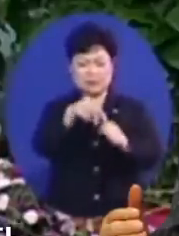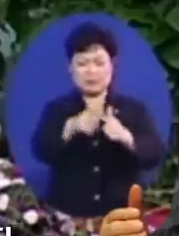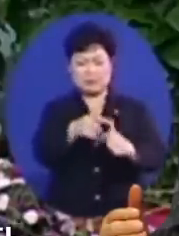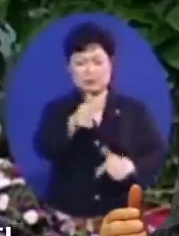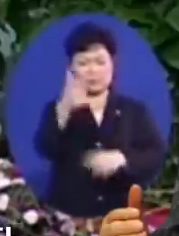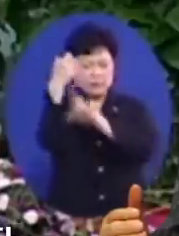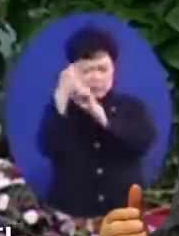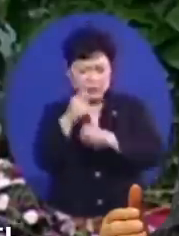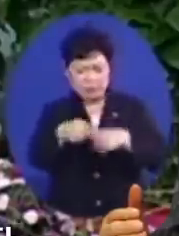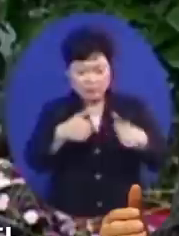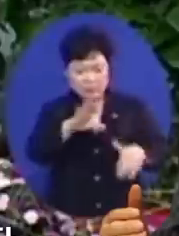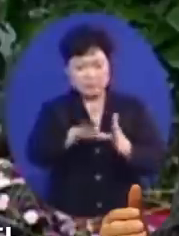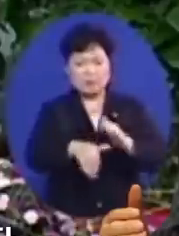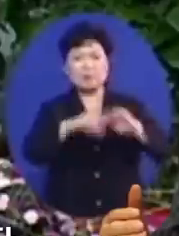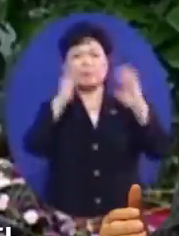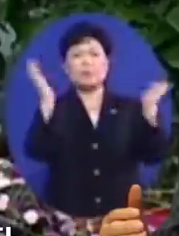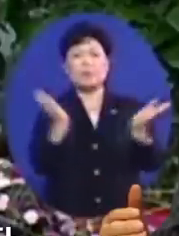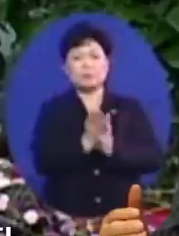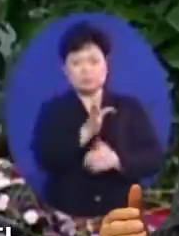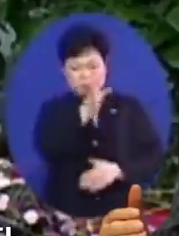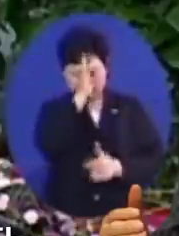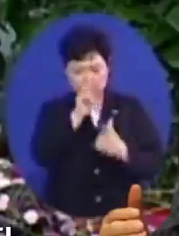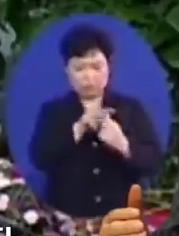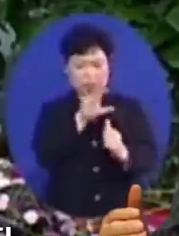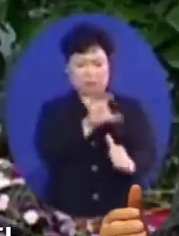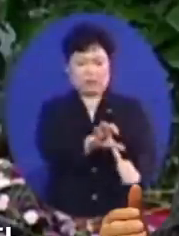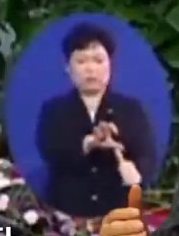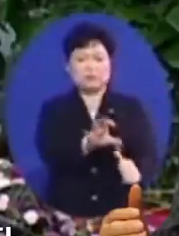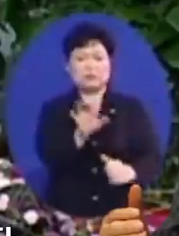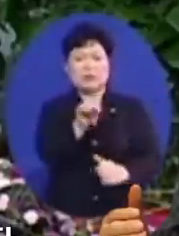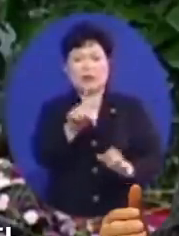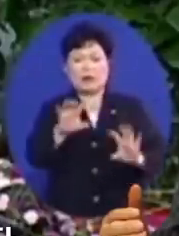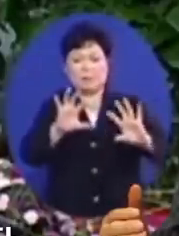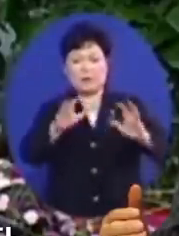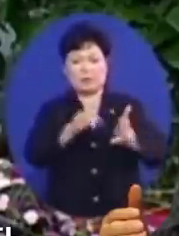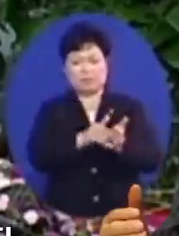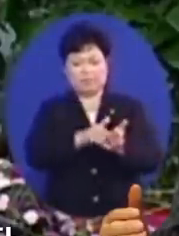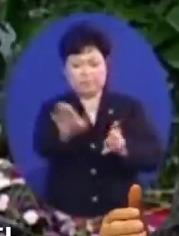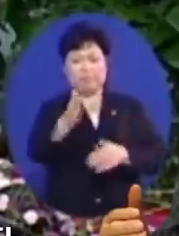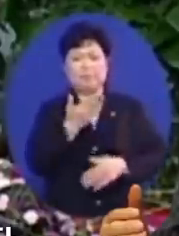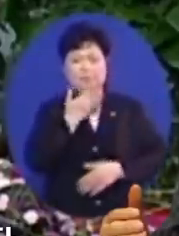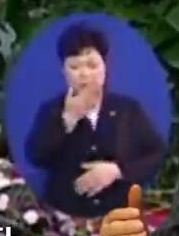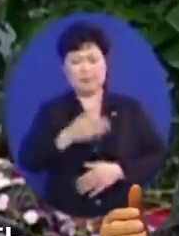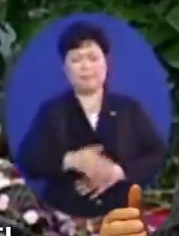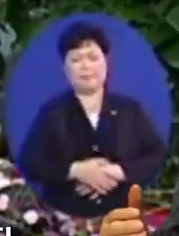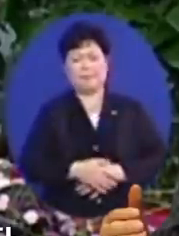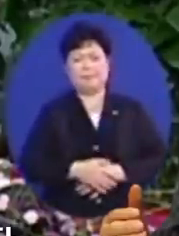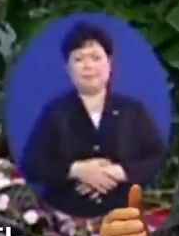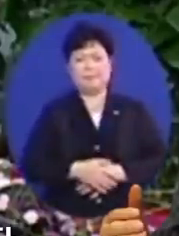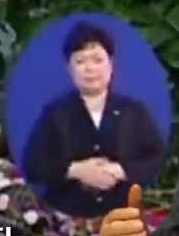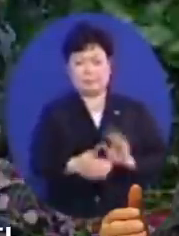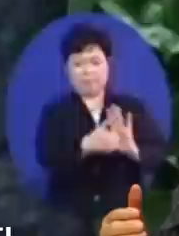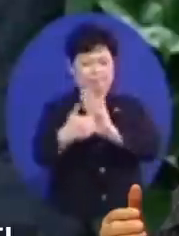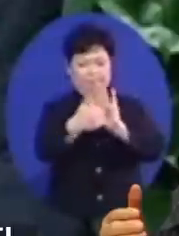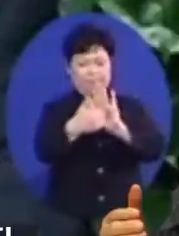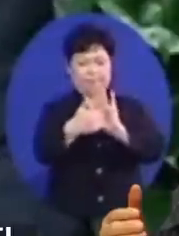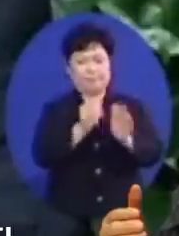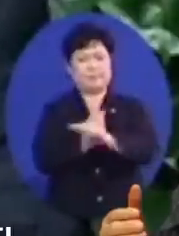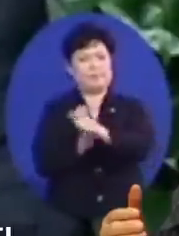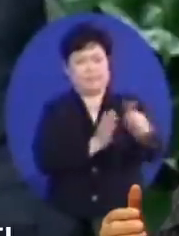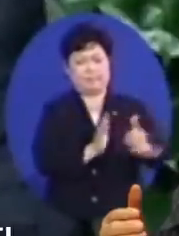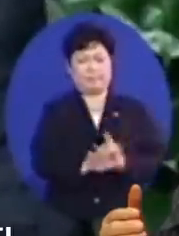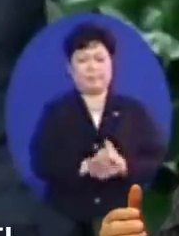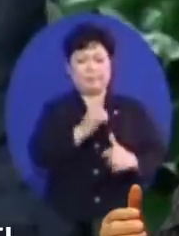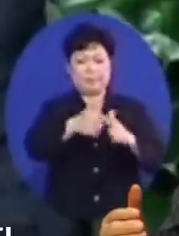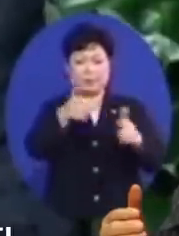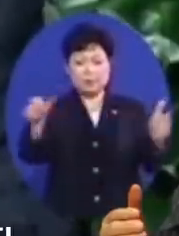의지하고 나아갈 때 모든 병과 저주의 아말렉을 내가 쫓을 수가 있는 것입니다. 저항을 해야 되는 것입니다. 우리 예수 믿는